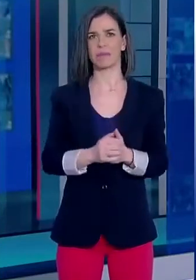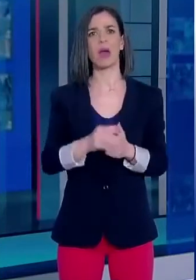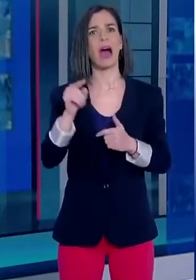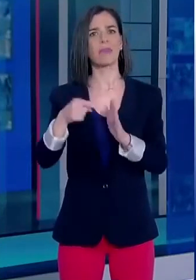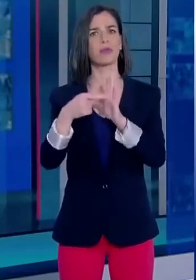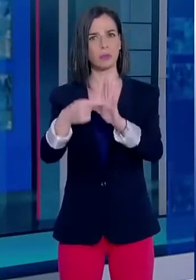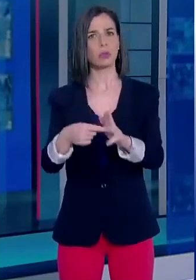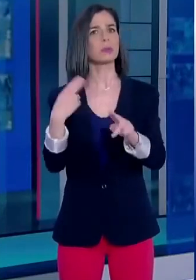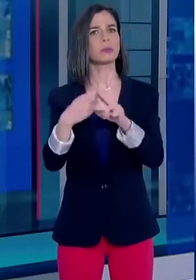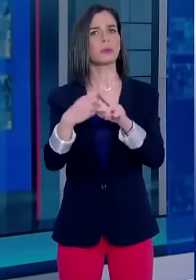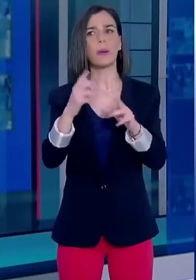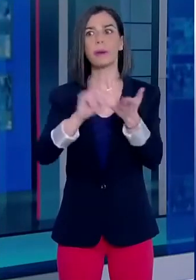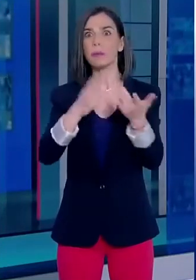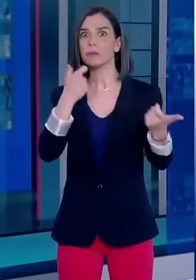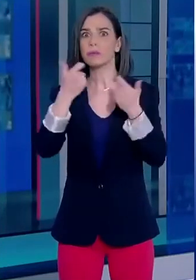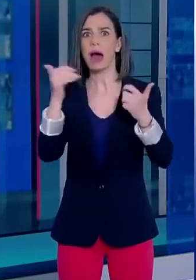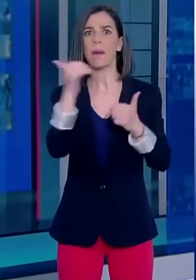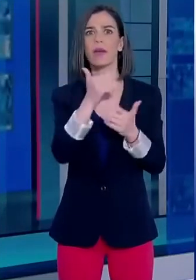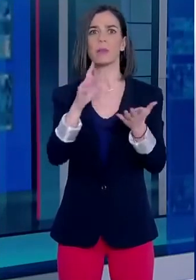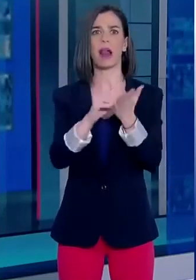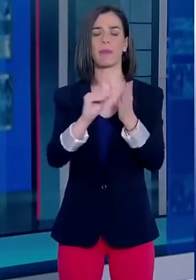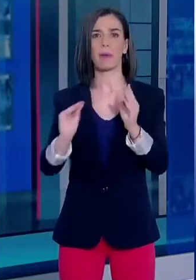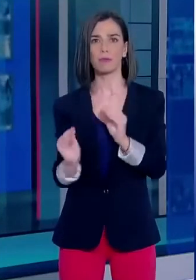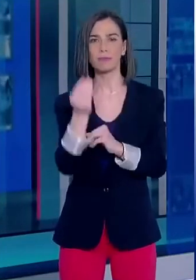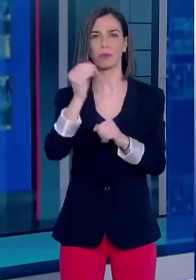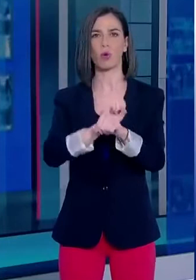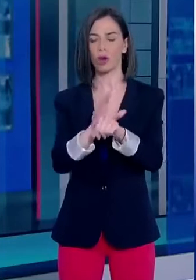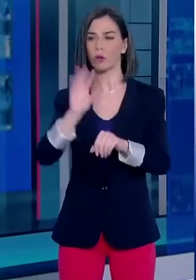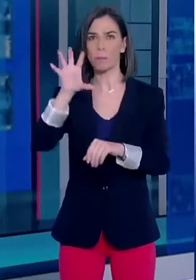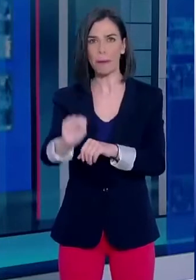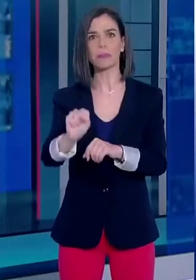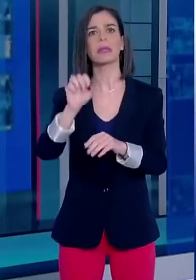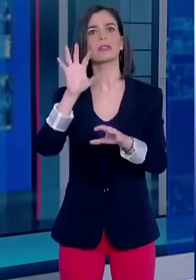που αναδεικνύει την ανάγκη για γρήγορη αντιμετώπιση παρόμοιων περιπτώσεων διασποράς της νόσου.